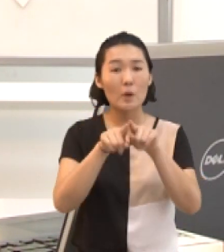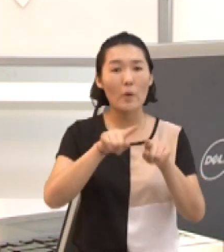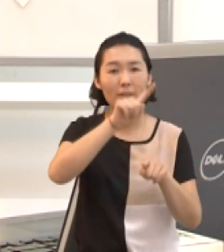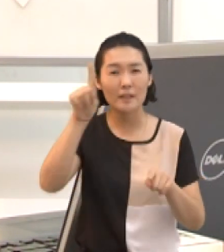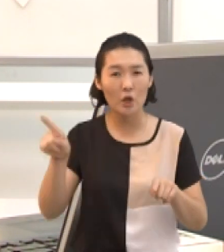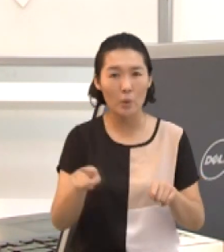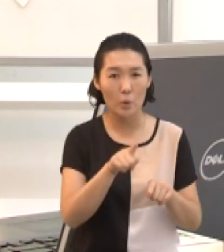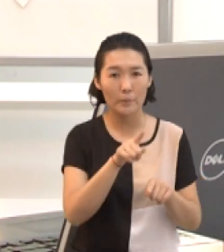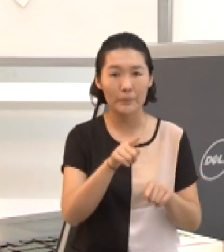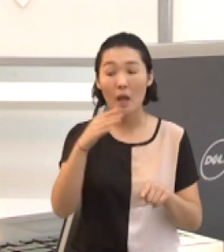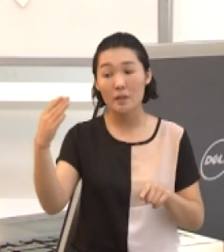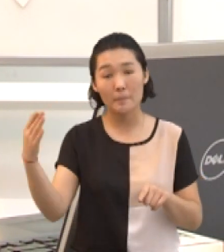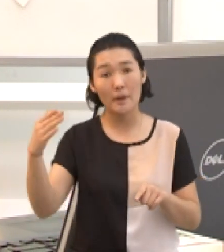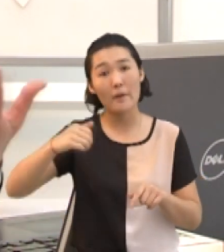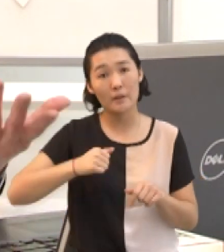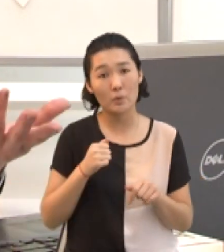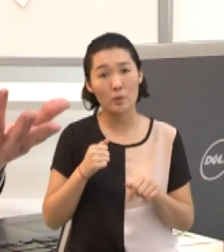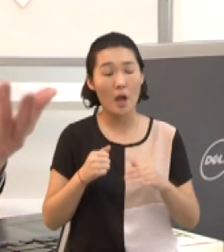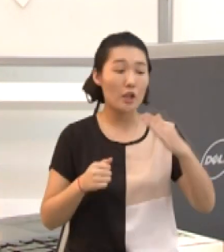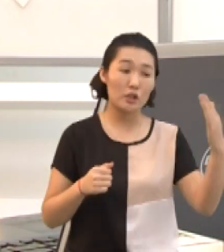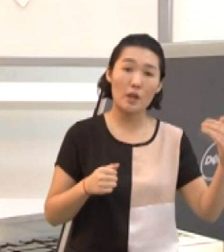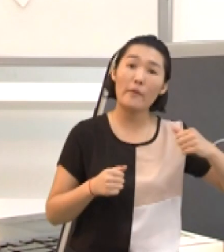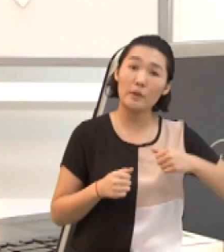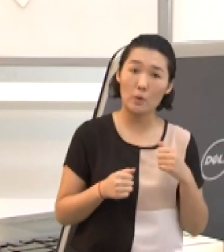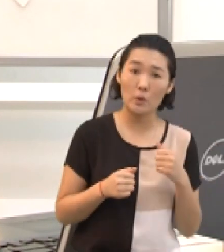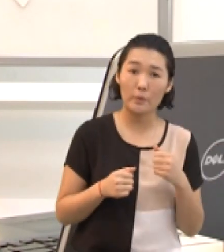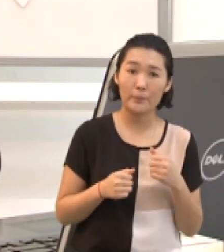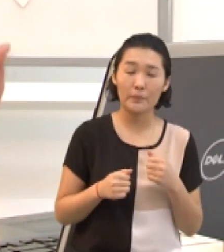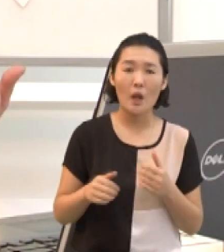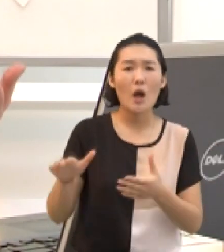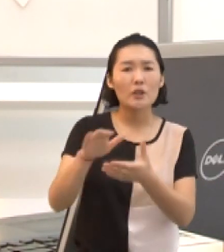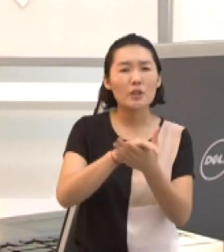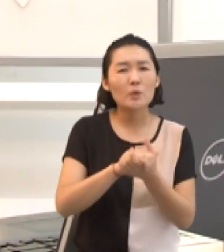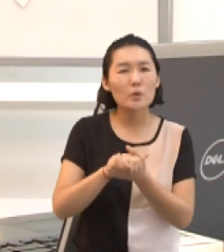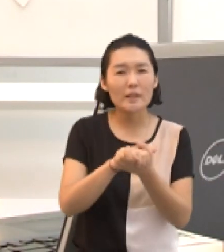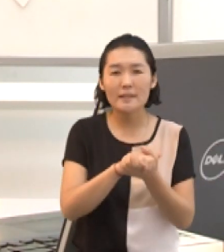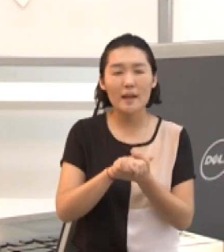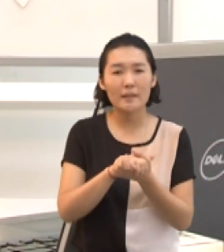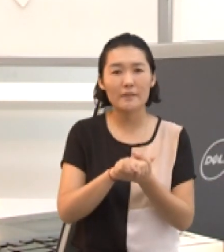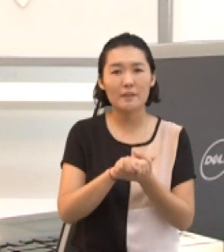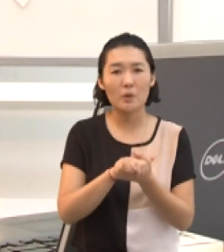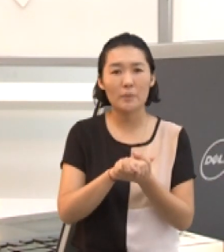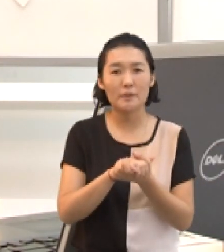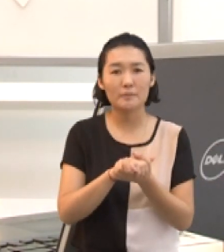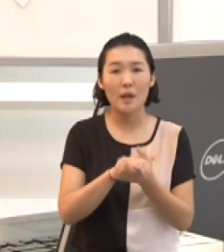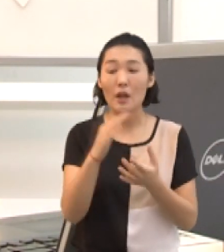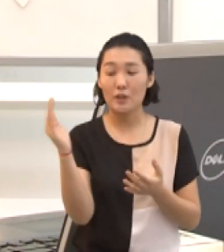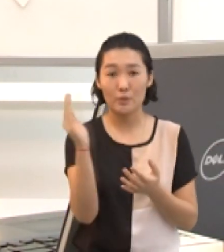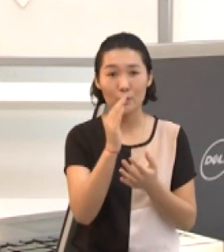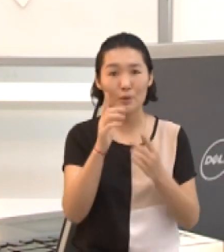круг. Справа друг и слева друг. Дружно за руки возьмемся и друг